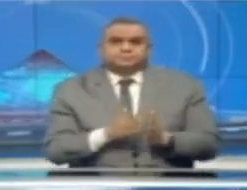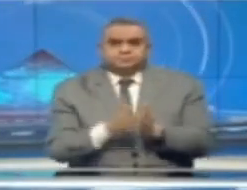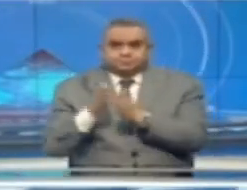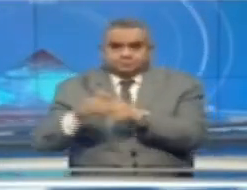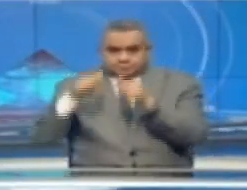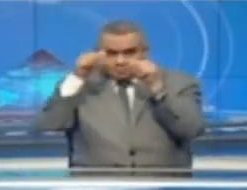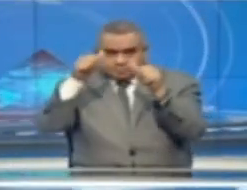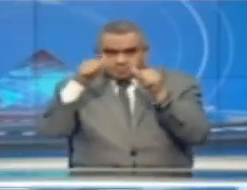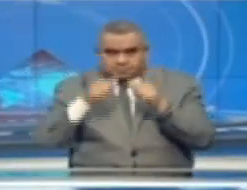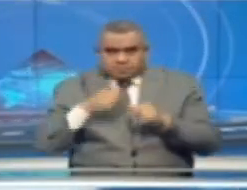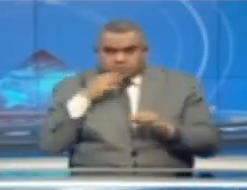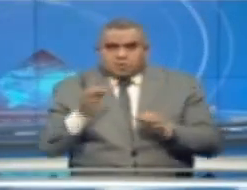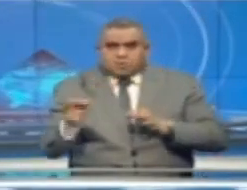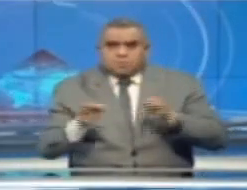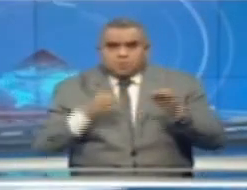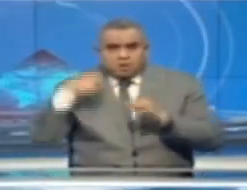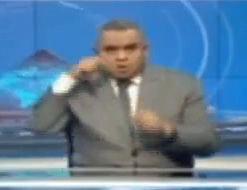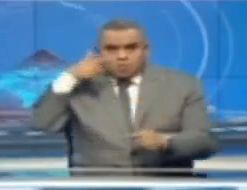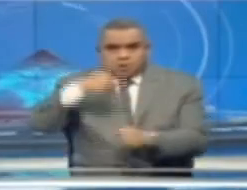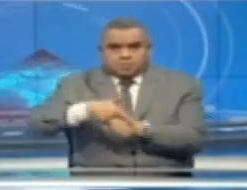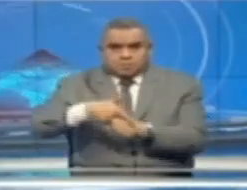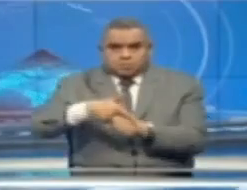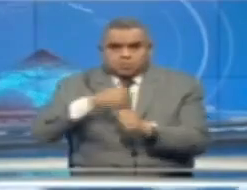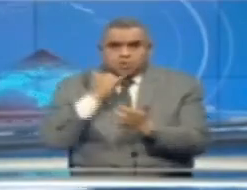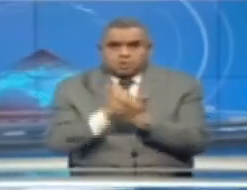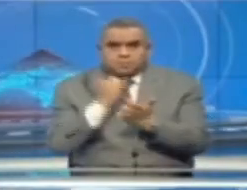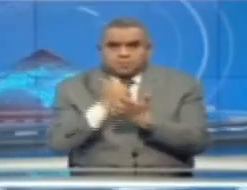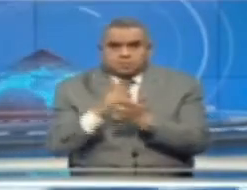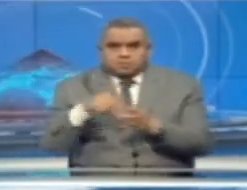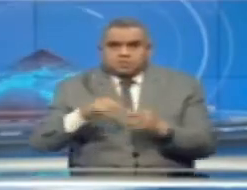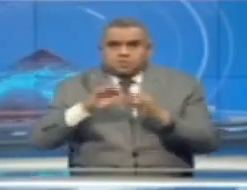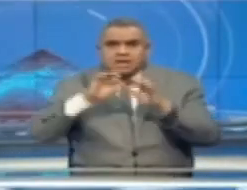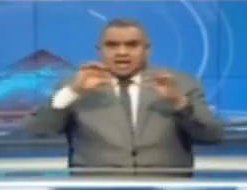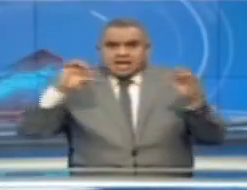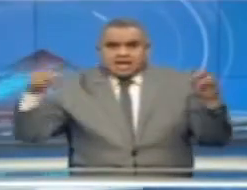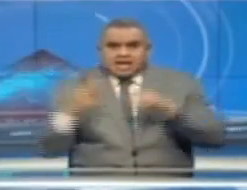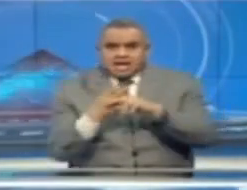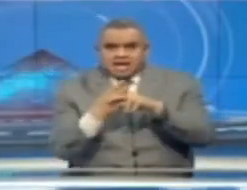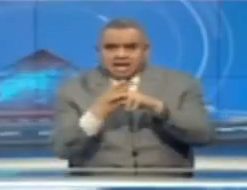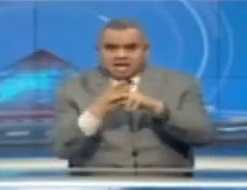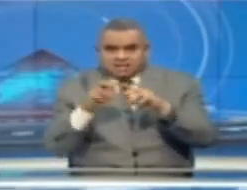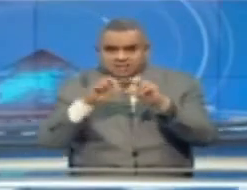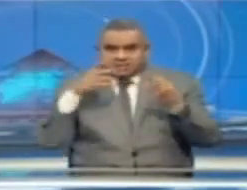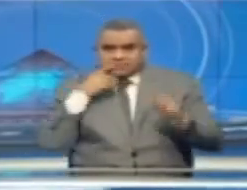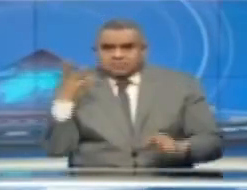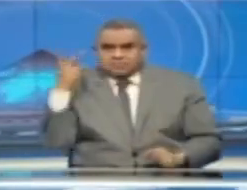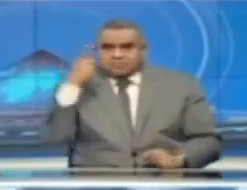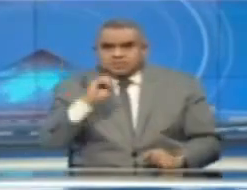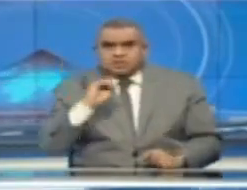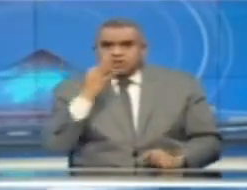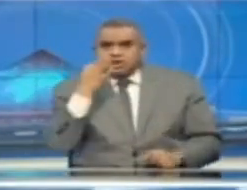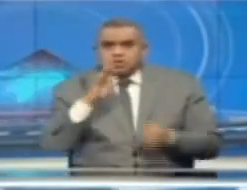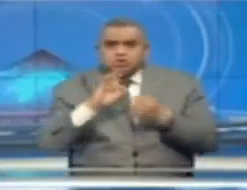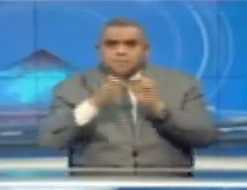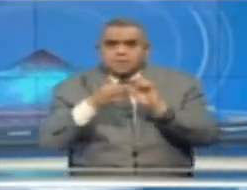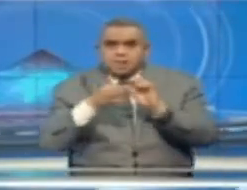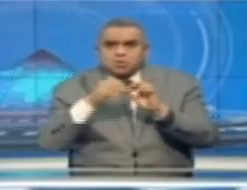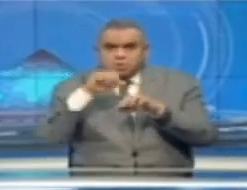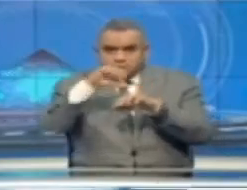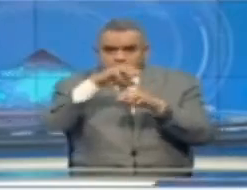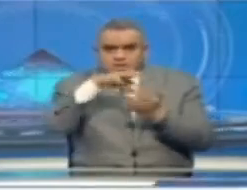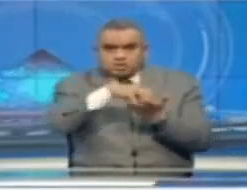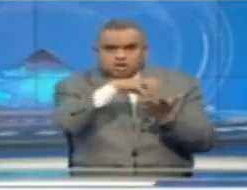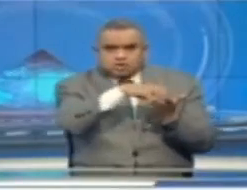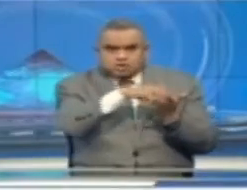أعلن المهندس طارق الملا وزير البترول والثروة المعدنية أنه تم توصيل الغاز الطبيعي لحوالي 13 مليون وحدة